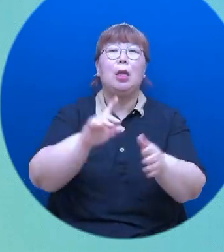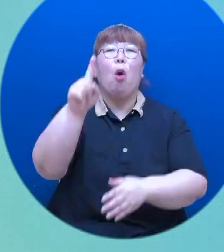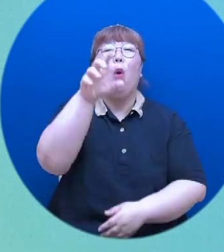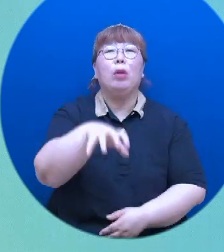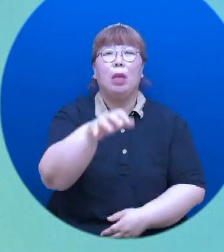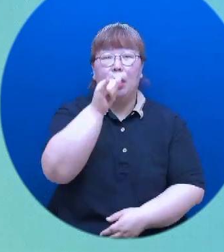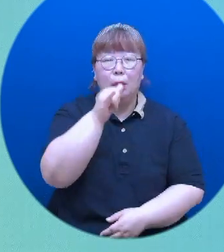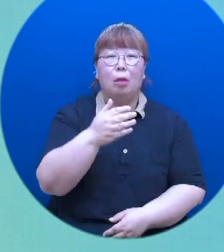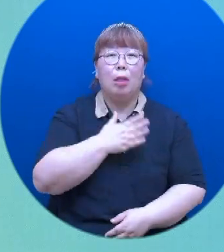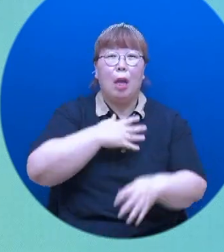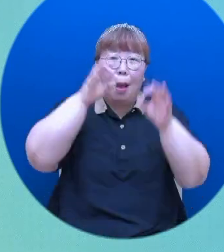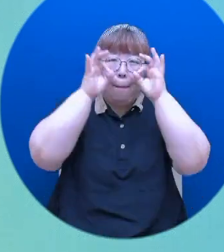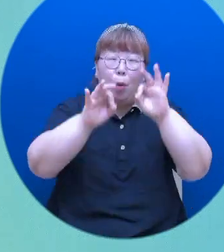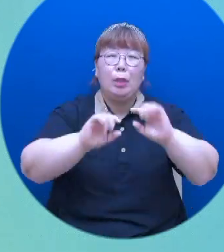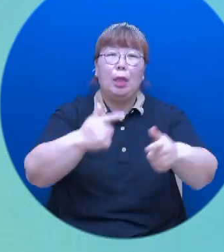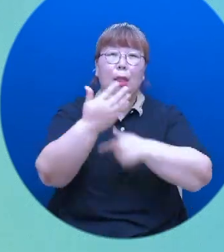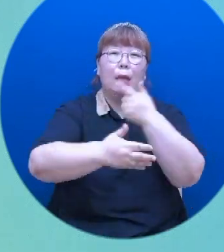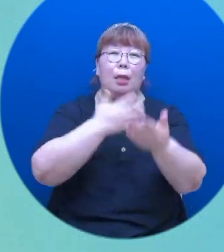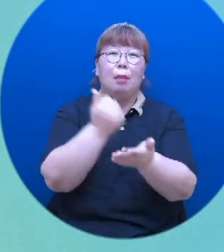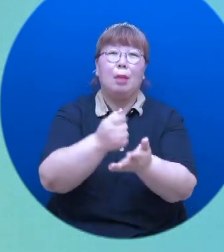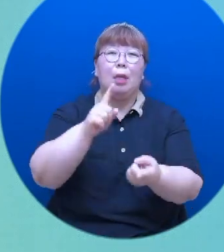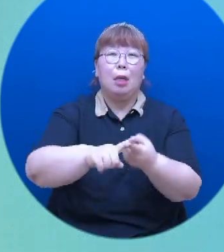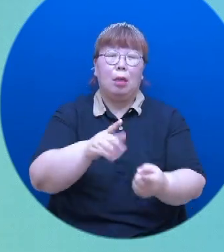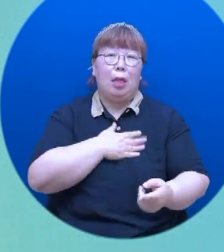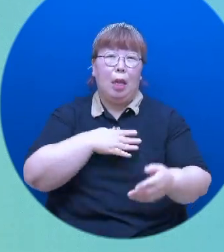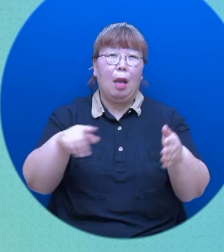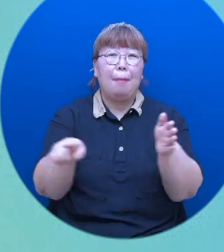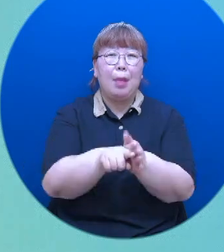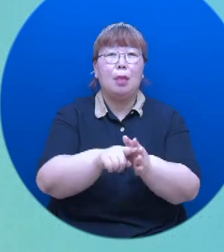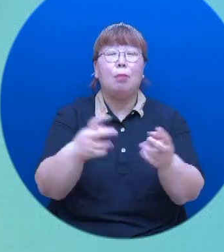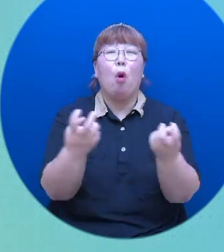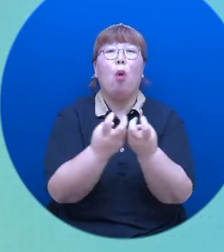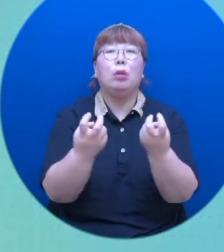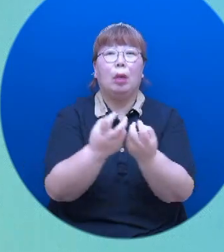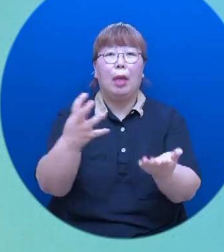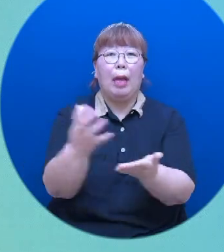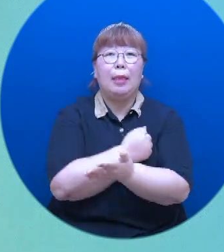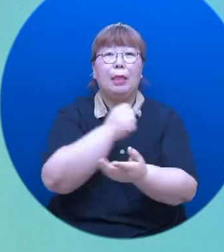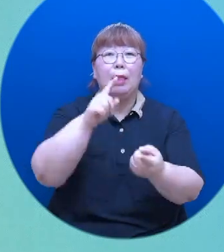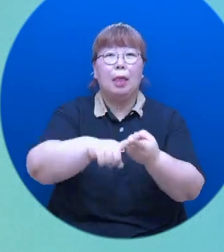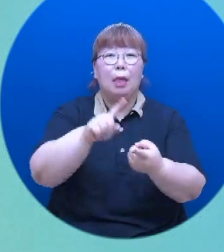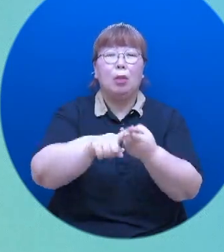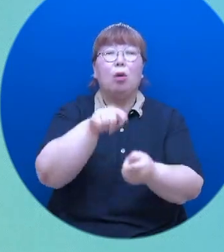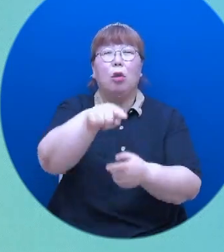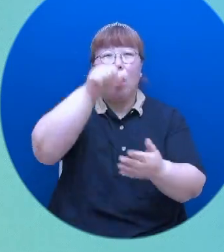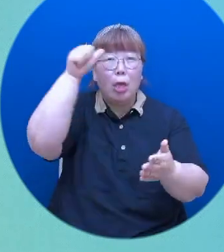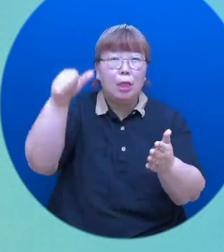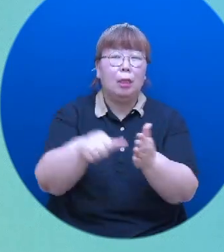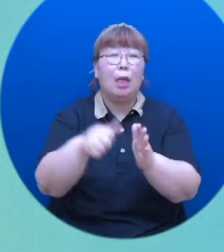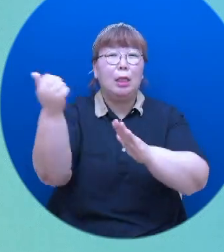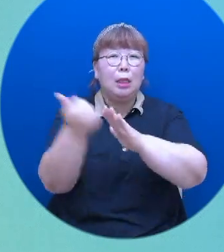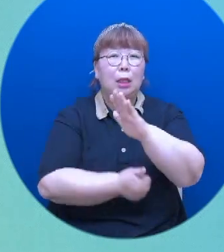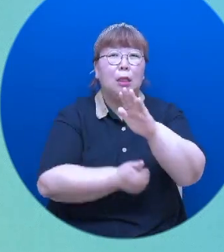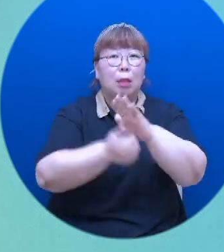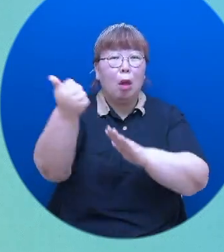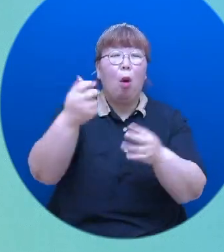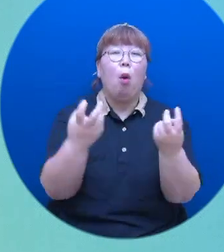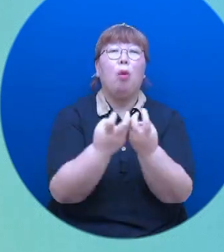대하여 내가 어떤 마음을 가지느냐? 이것이 너의 인생의 성패의 결정적 요소다. 우리에게 말씀하고